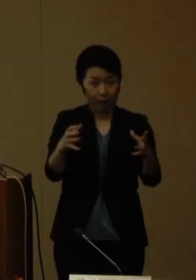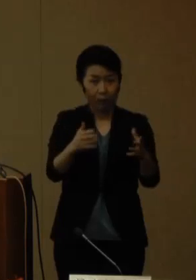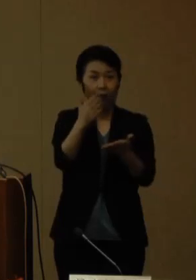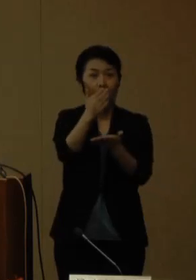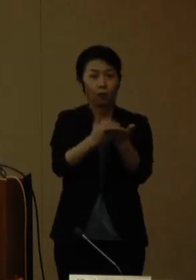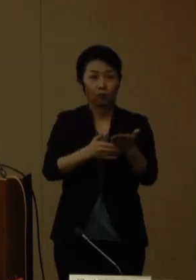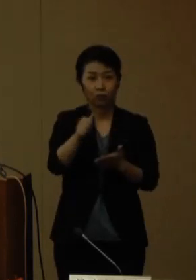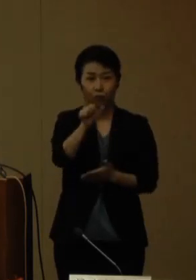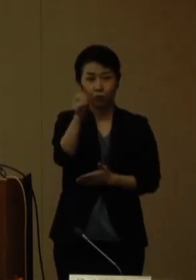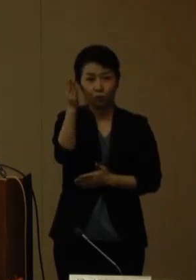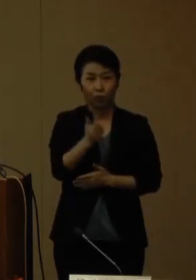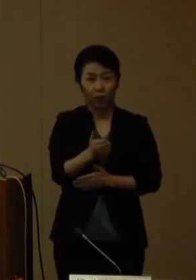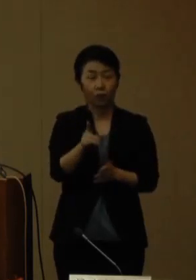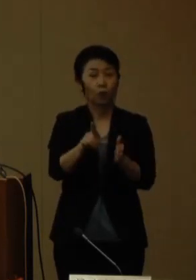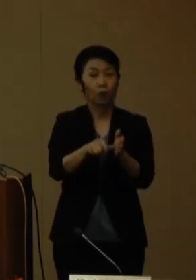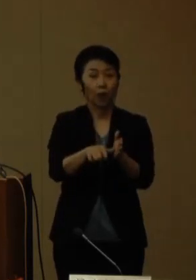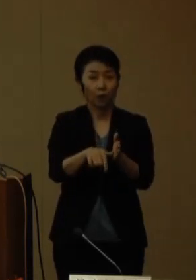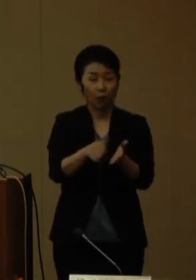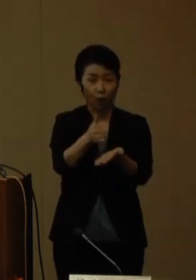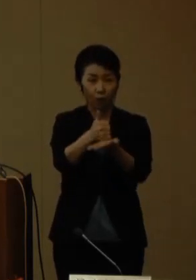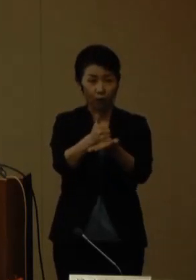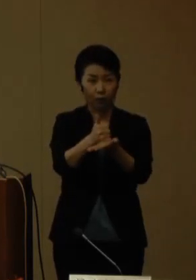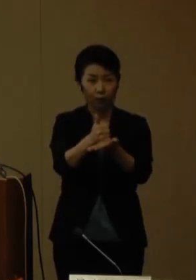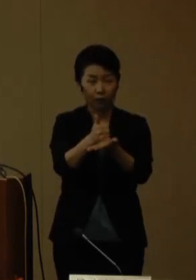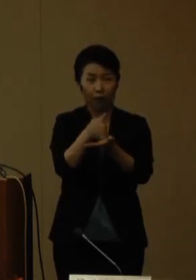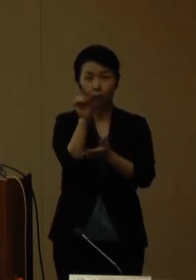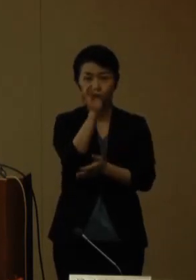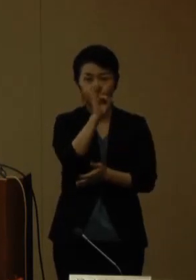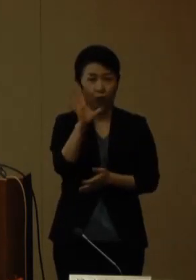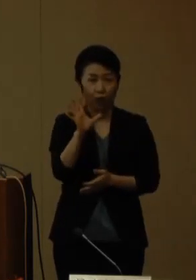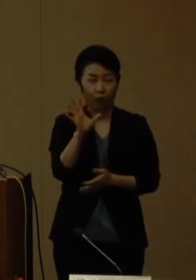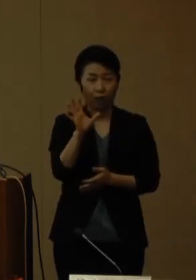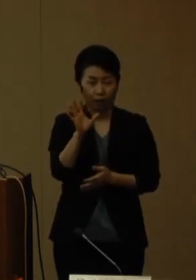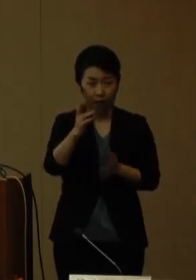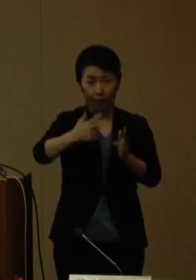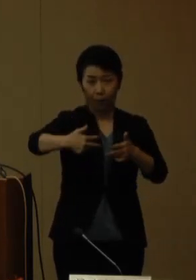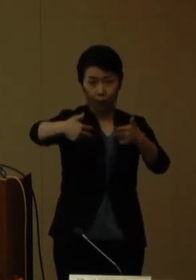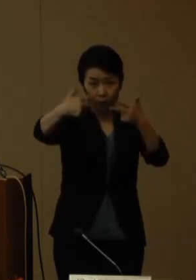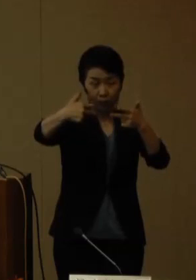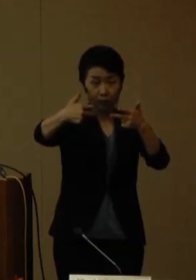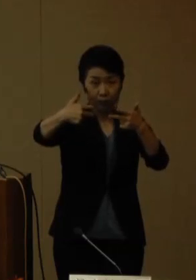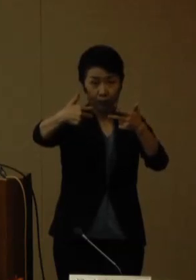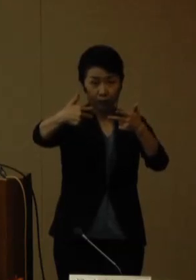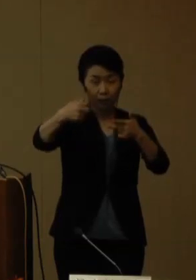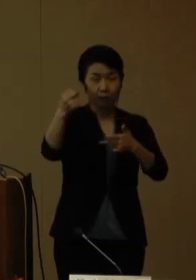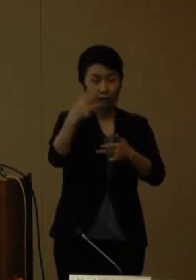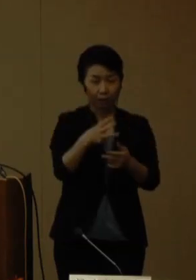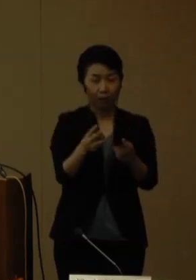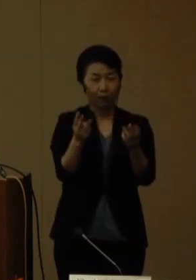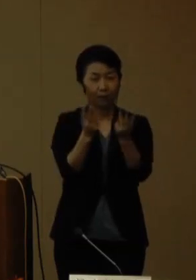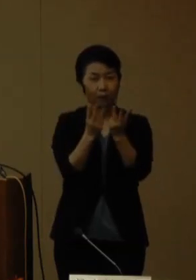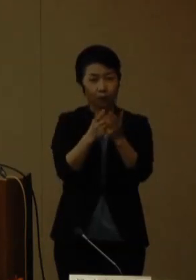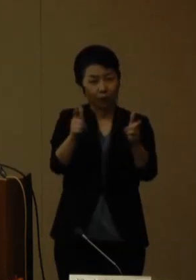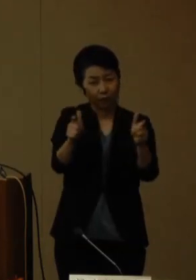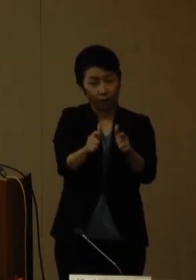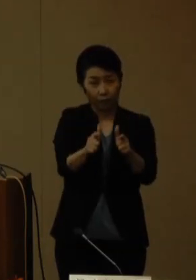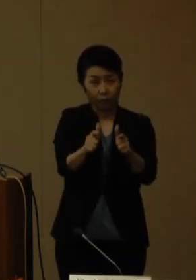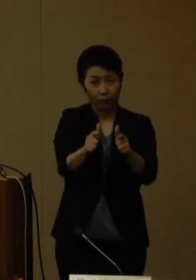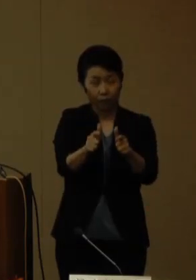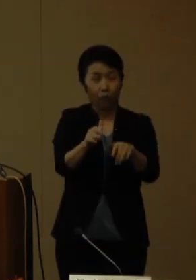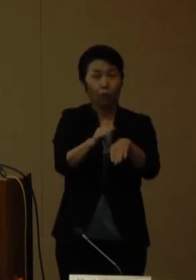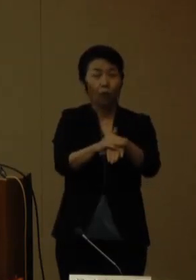ントについては、無観客、オンライン配信、規模縮小や分散開催を検討